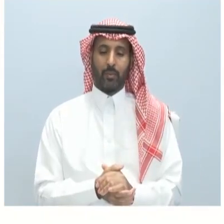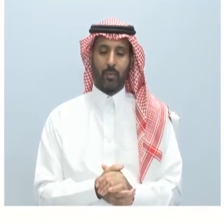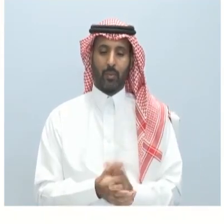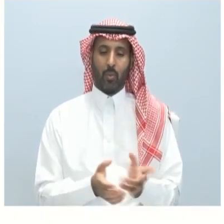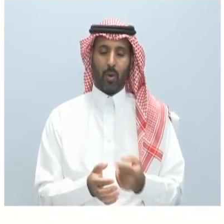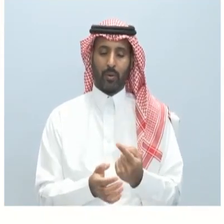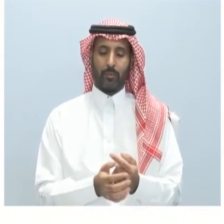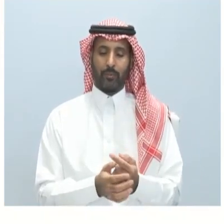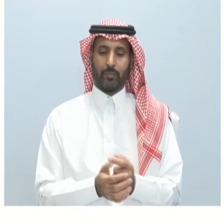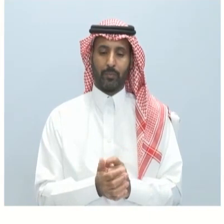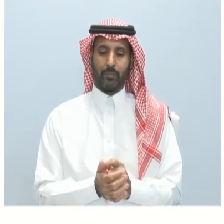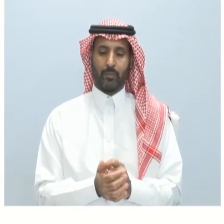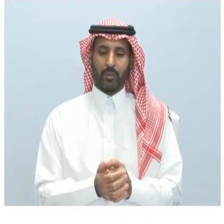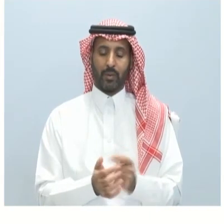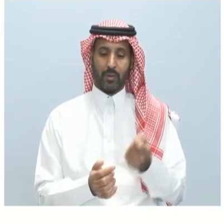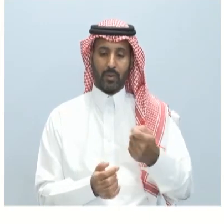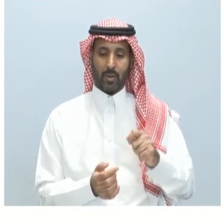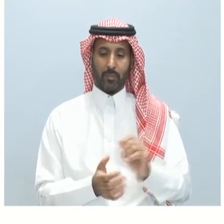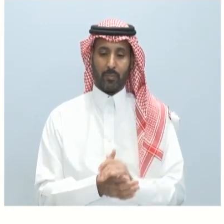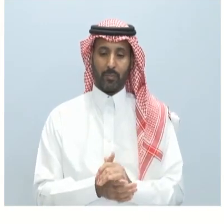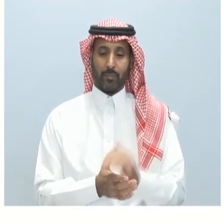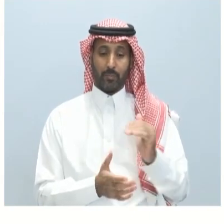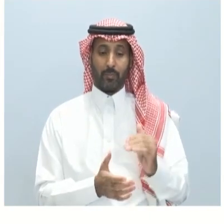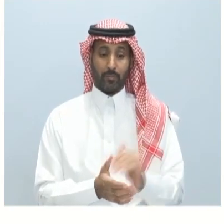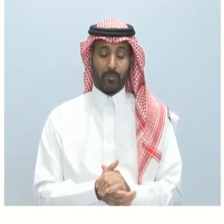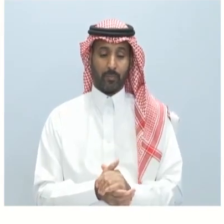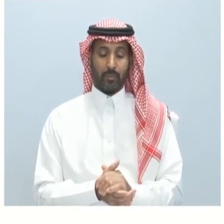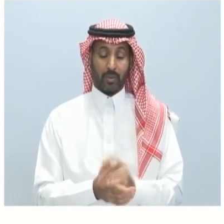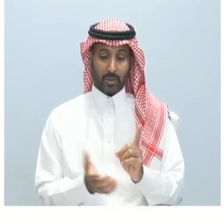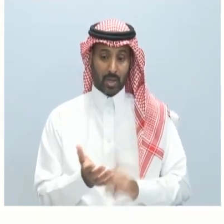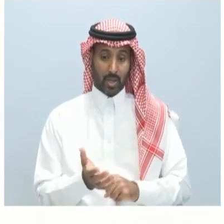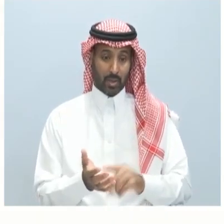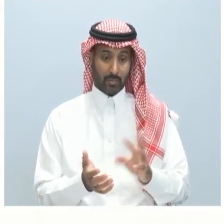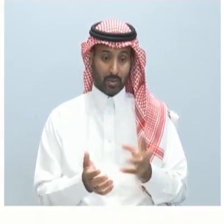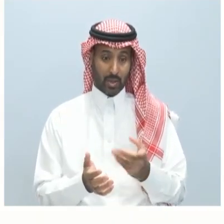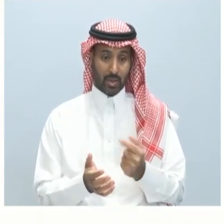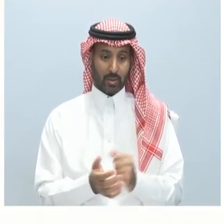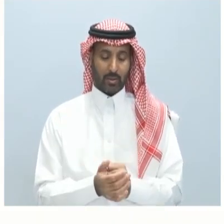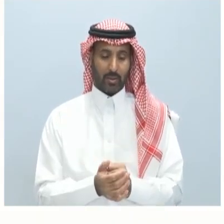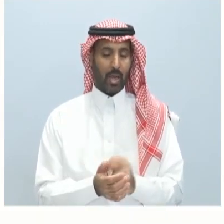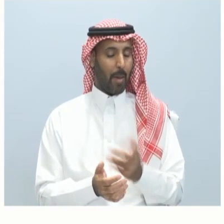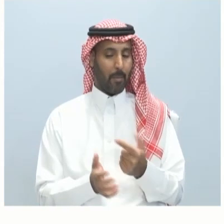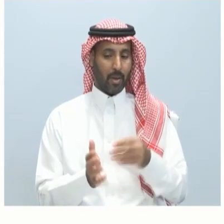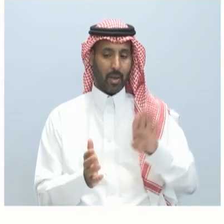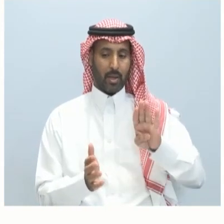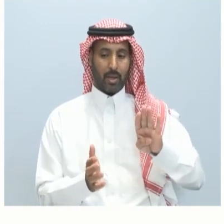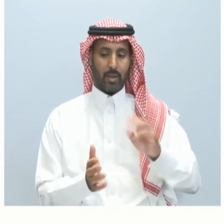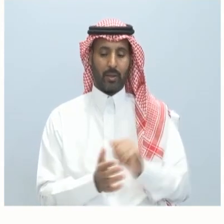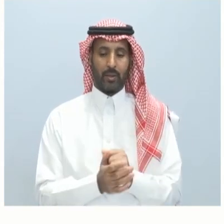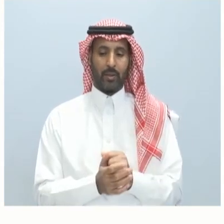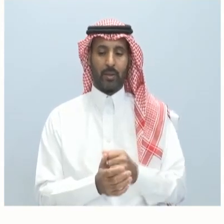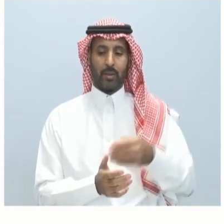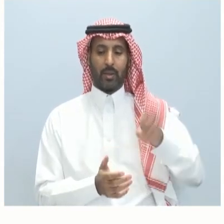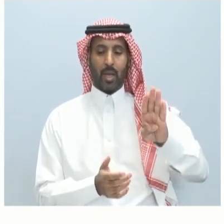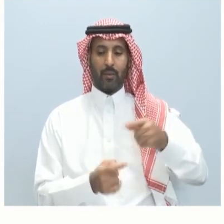1.7 تساوي سالب 9.8 لكي نتحقق من صحه حلنا وقيمه كف نحن اوجدنا كف هي